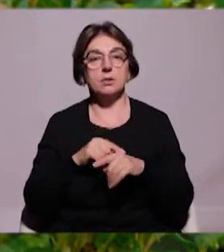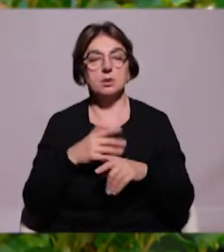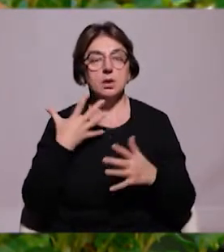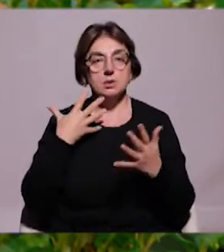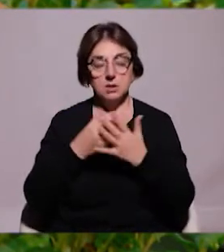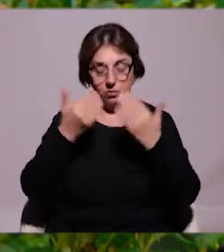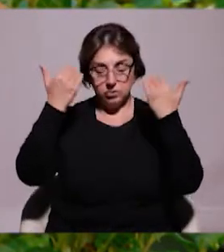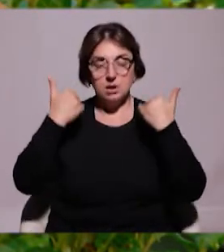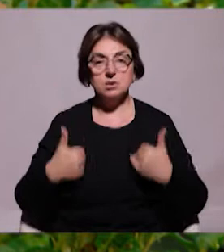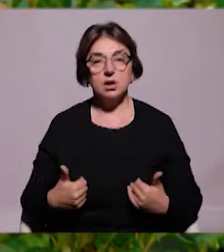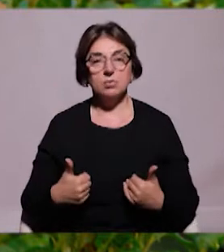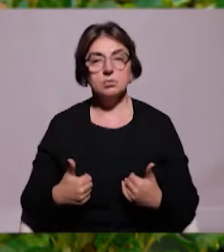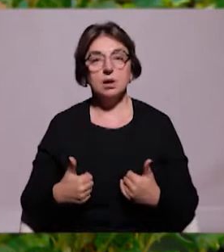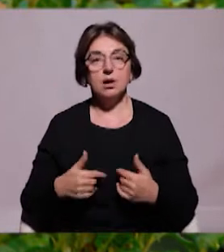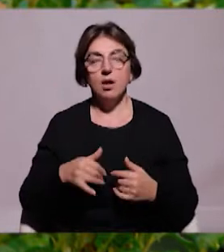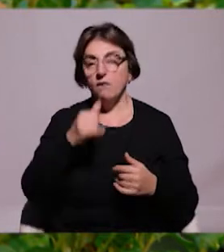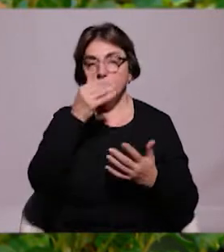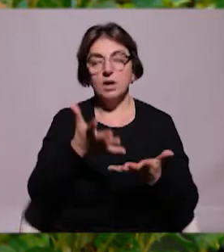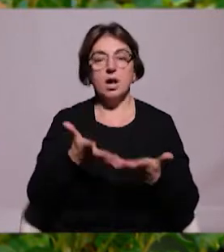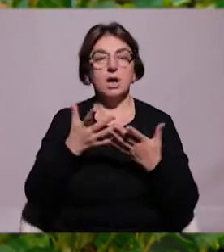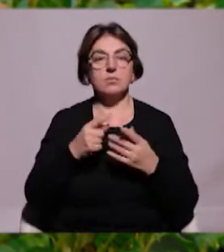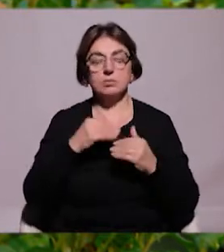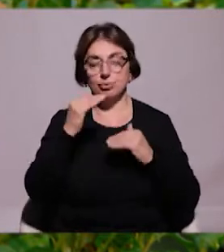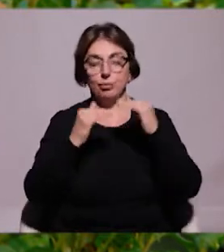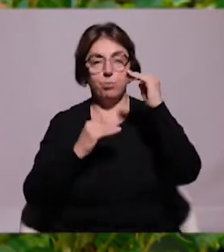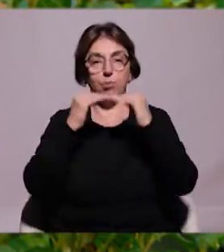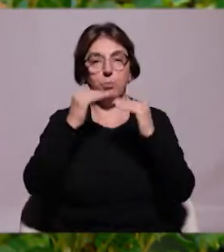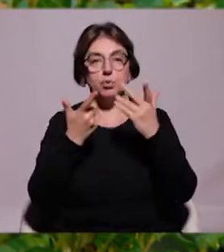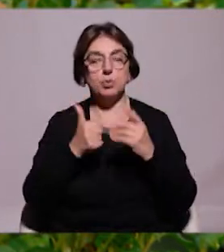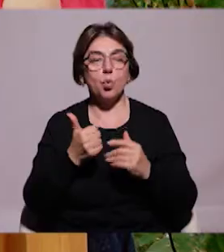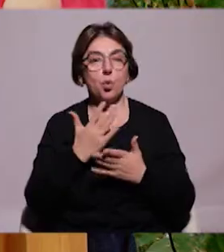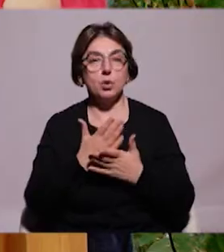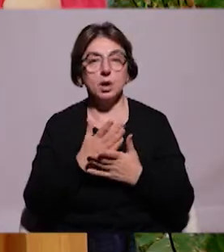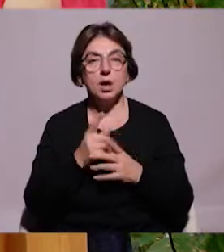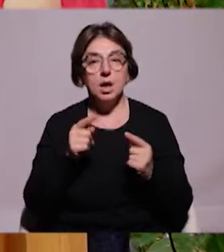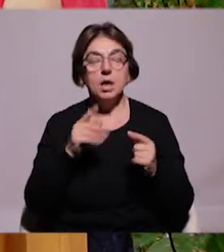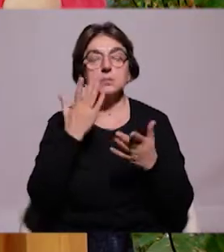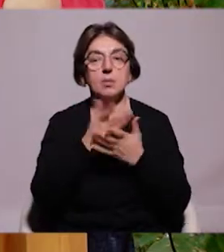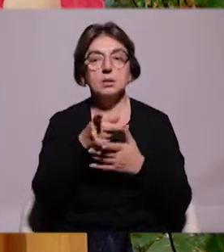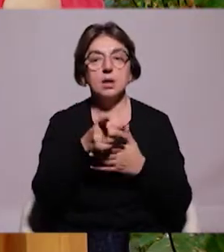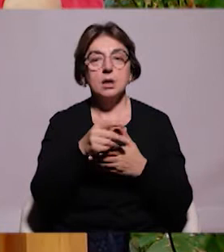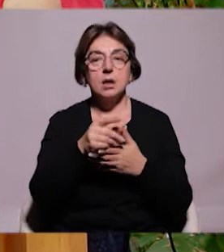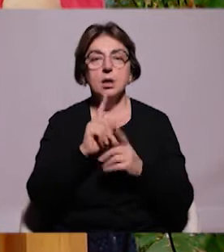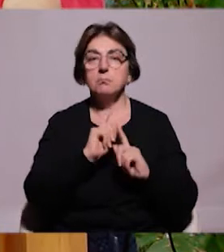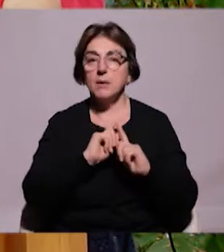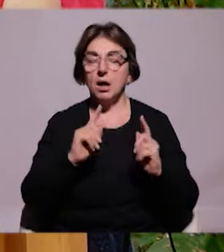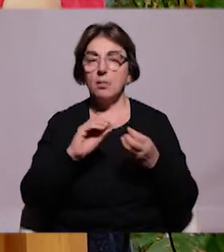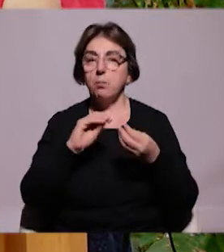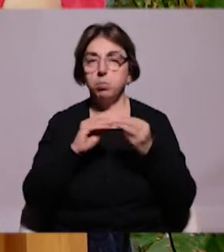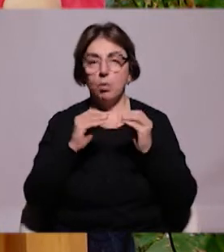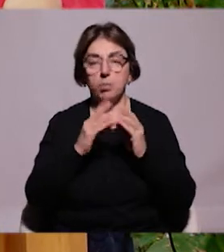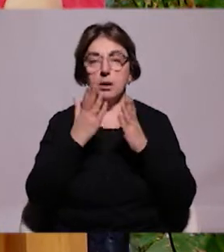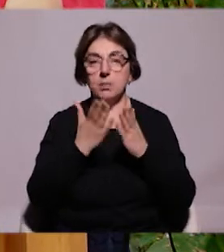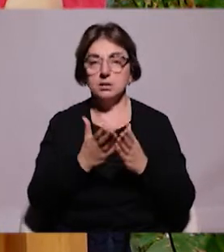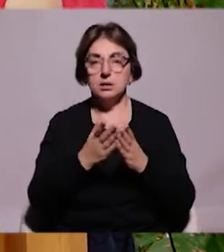საკუთარ სხეულთან, ვერ აღიქვავს პროპორციებს საკუთარი სხეულის, ეს მას უქმნის გარკვეულ